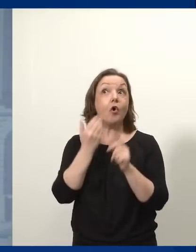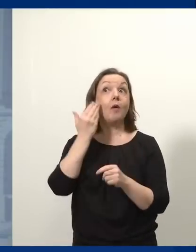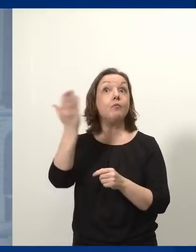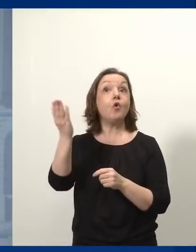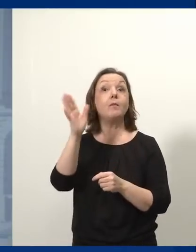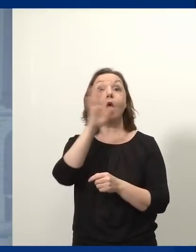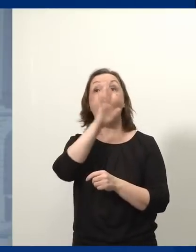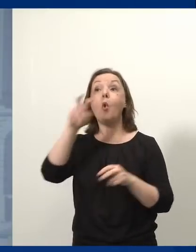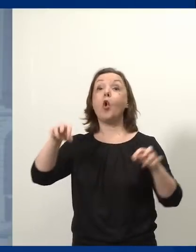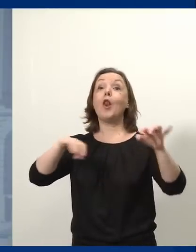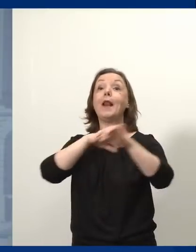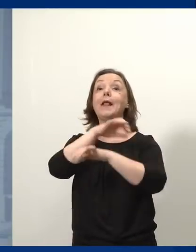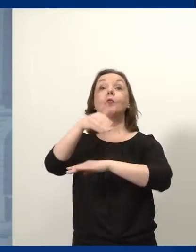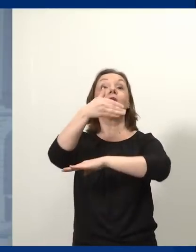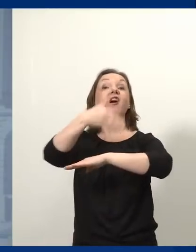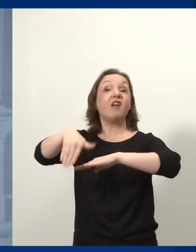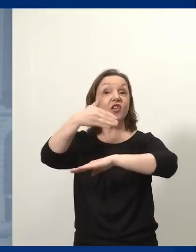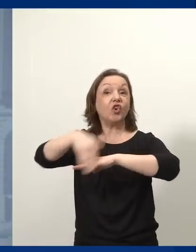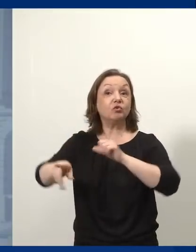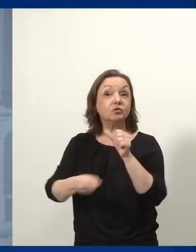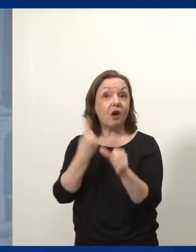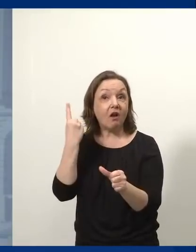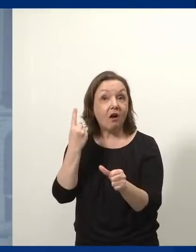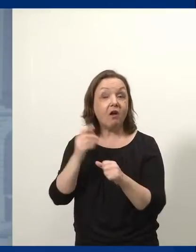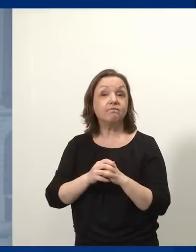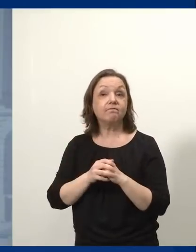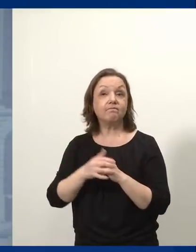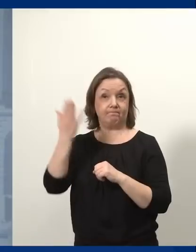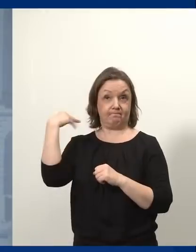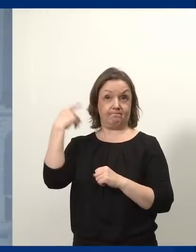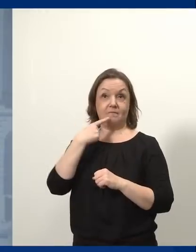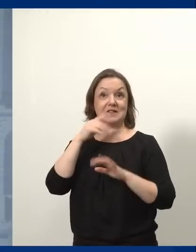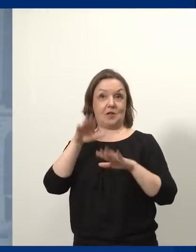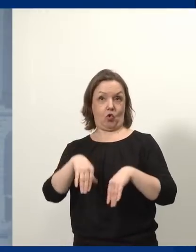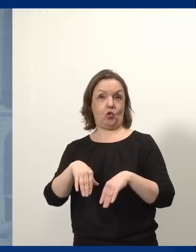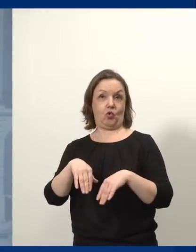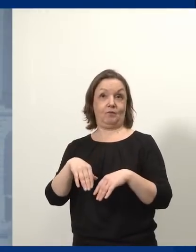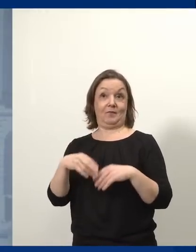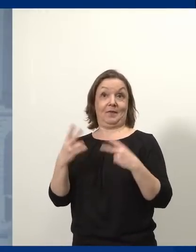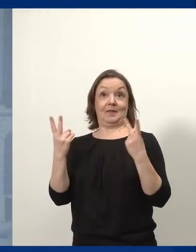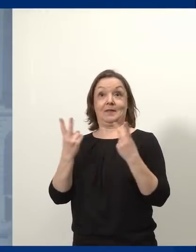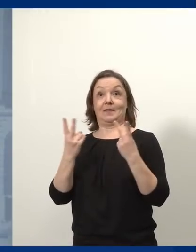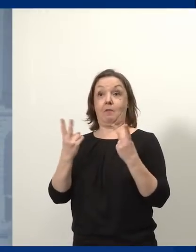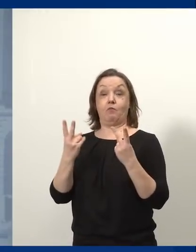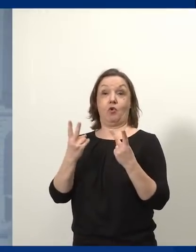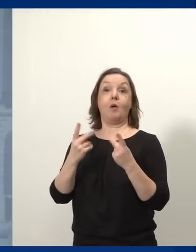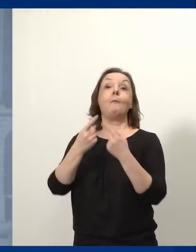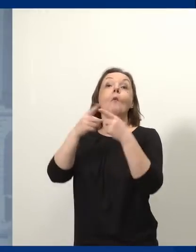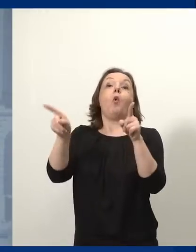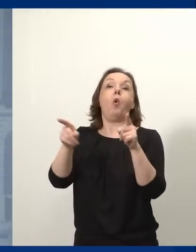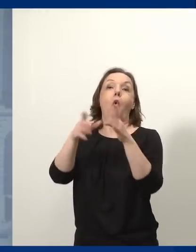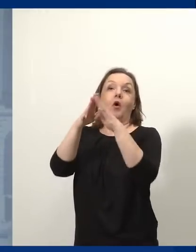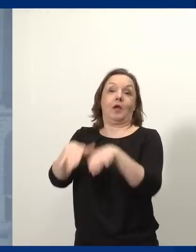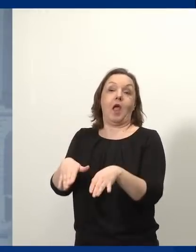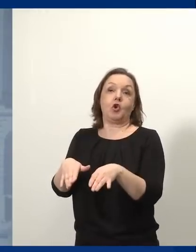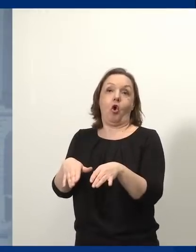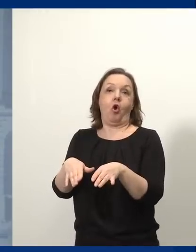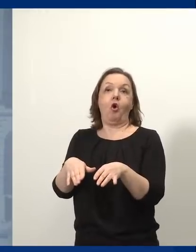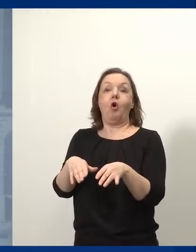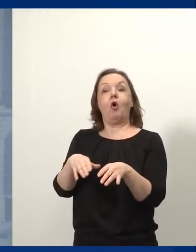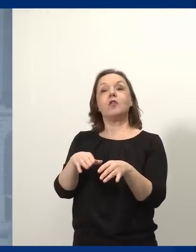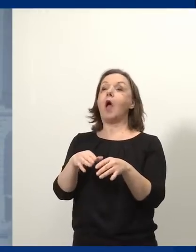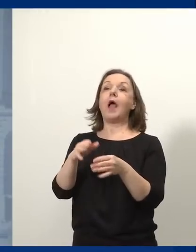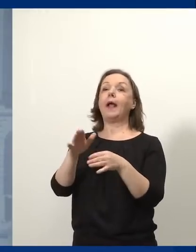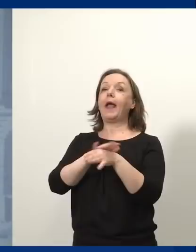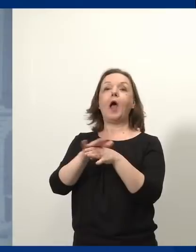ulkona liikkumisen rajoittaminen, ja kuten olen aikaisemmin sanonut, näitäkään keinoja ei voida sulkea pois, mikäli tilanne sitä